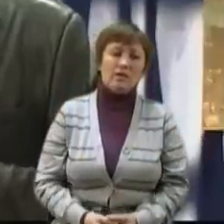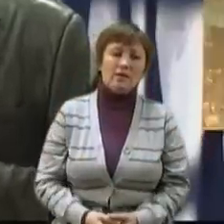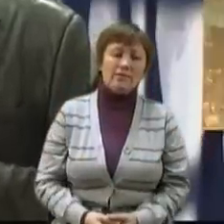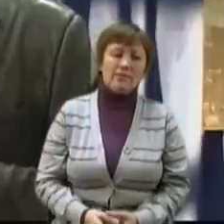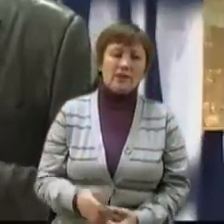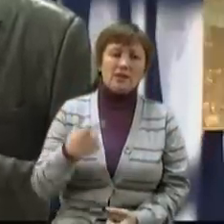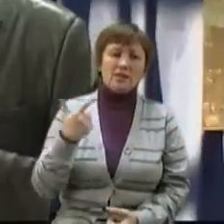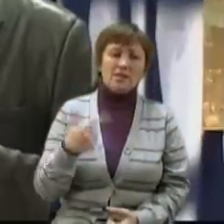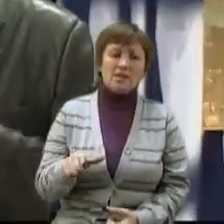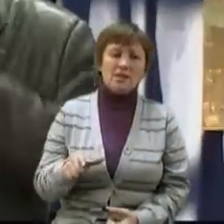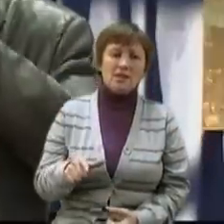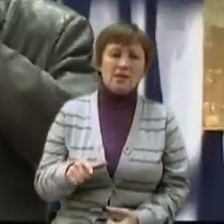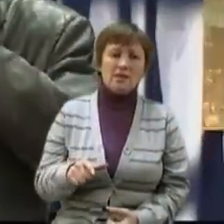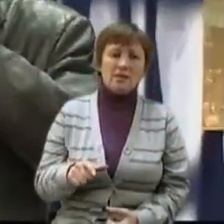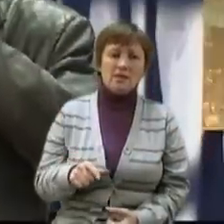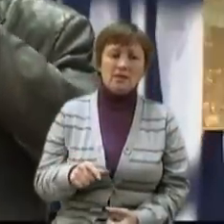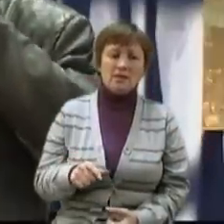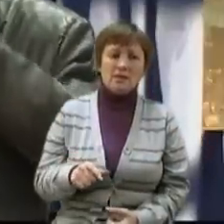где